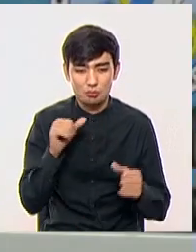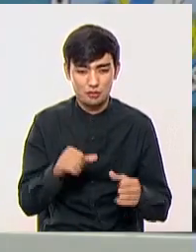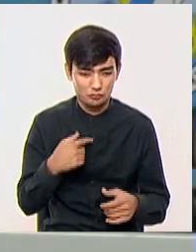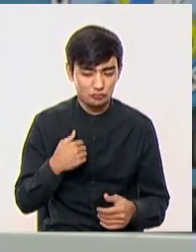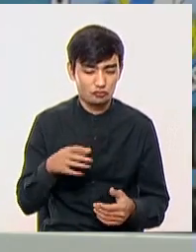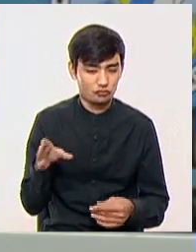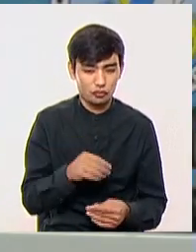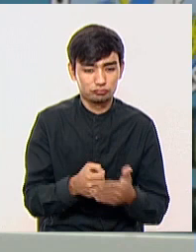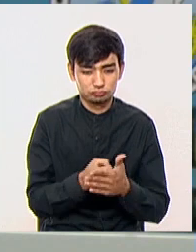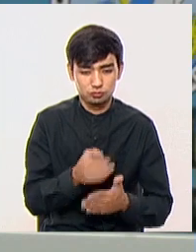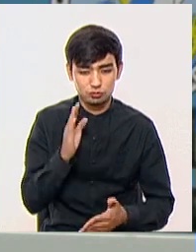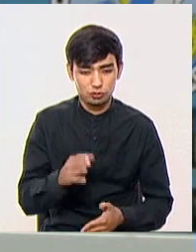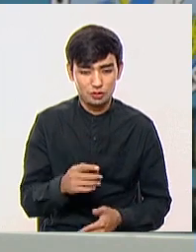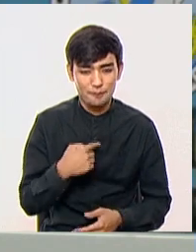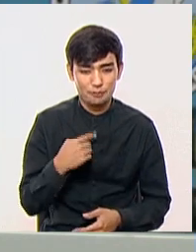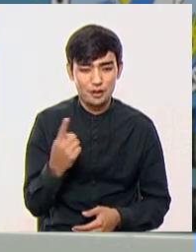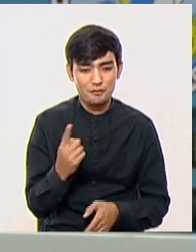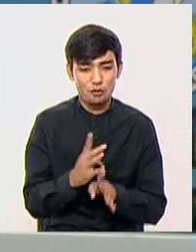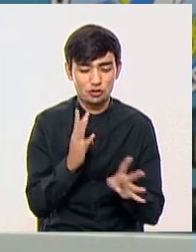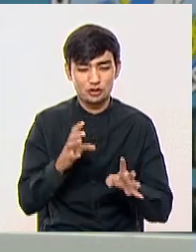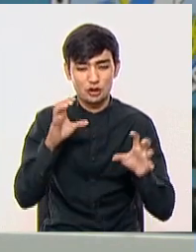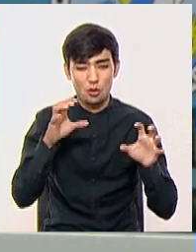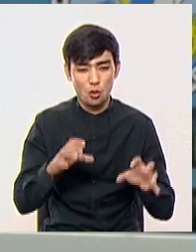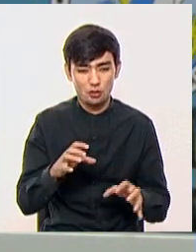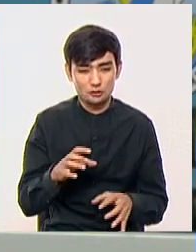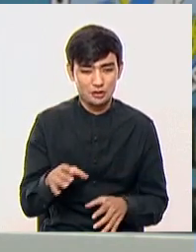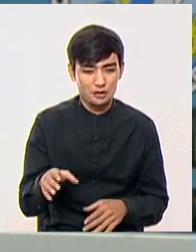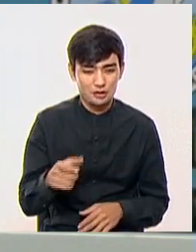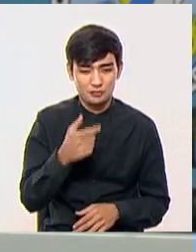Я, наверное, в первую очередь за законность в стране, за